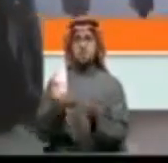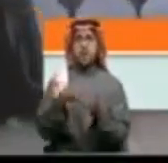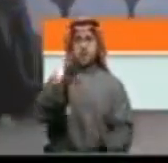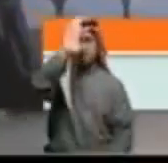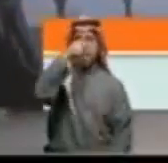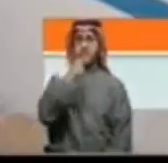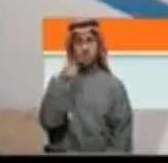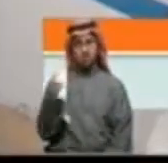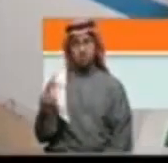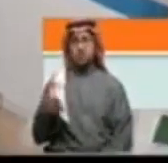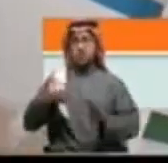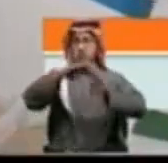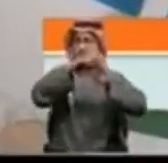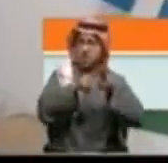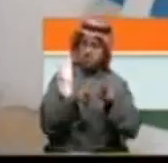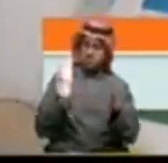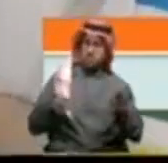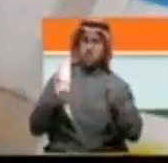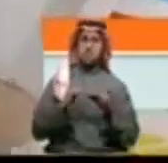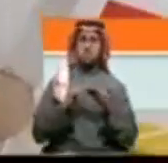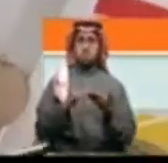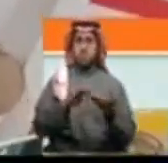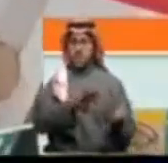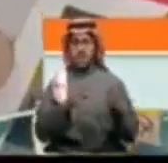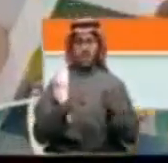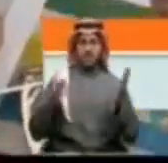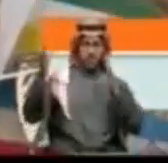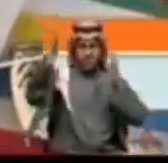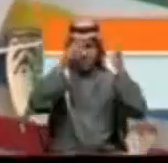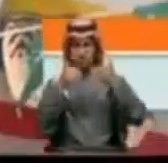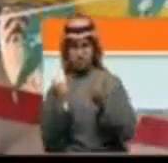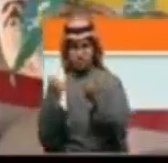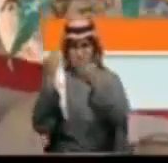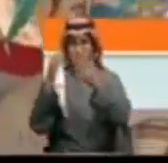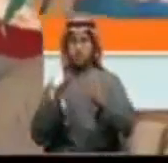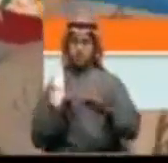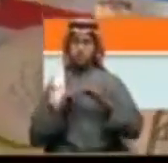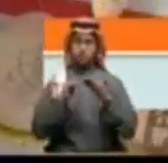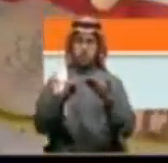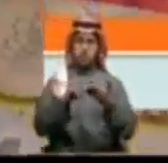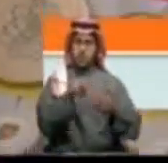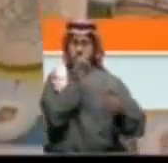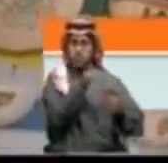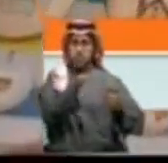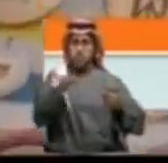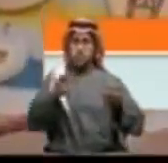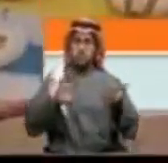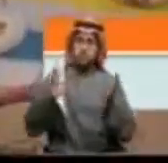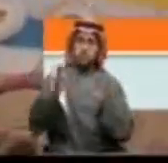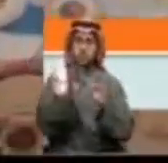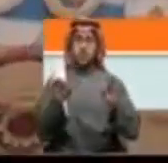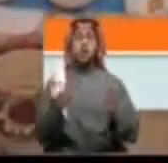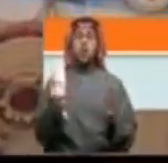على ركن خاص بالبرامج والنشاطات الإغاثية والإنسانية المقدمة للدول المختلفة، وركن